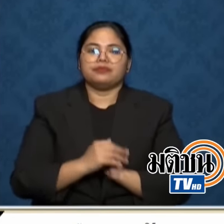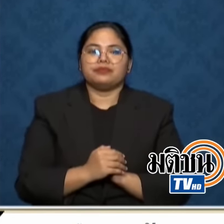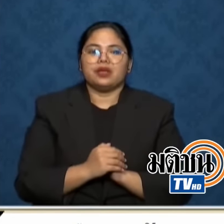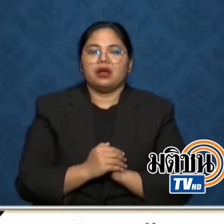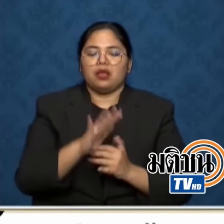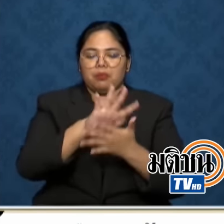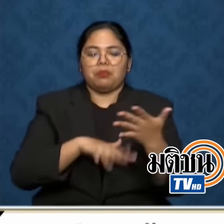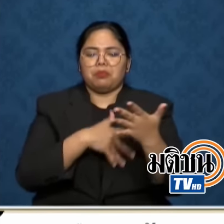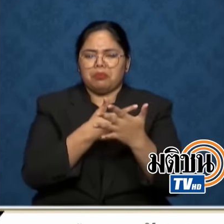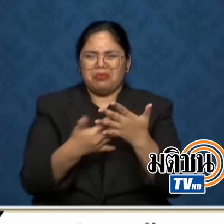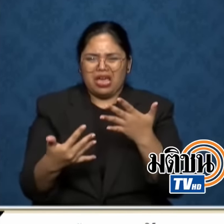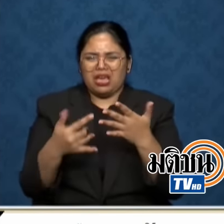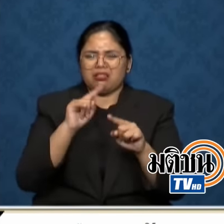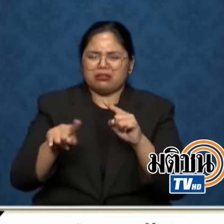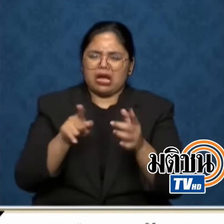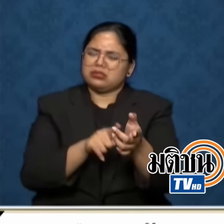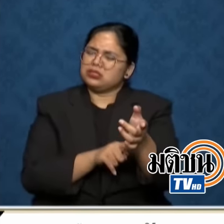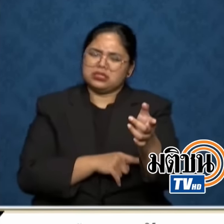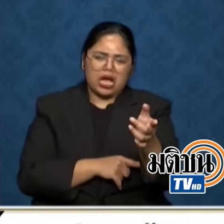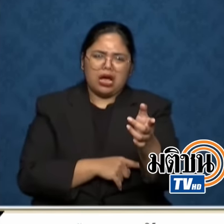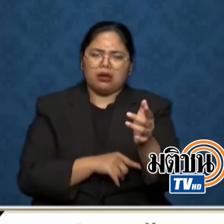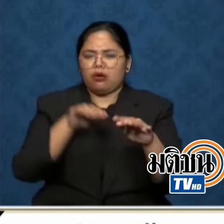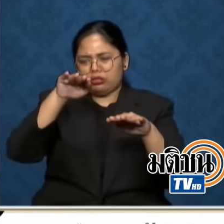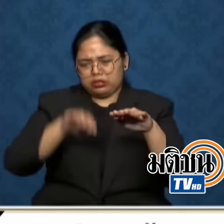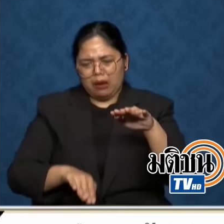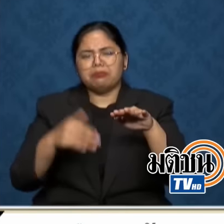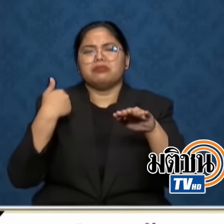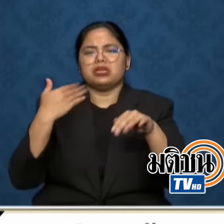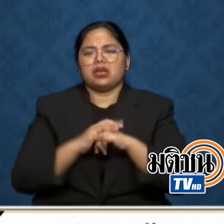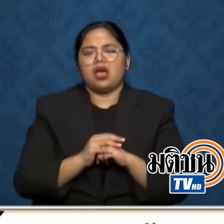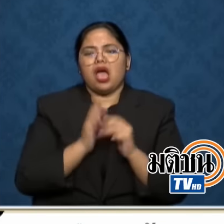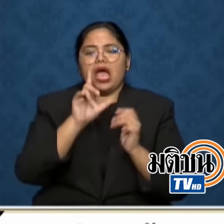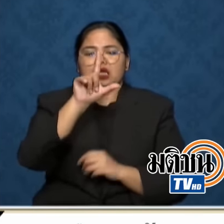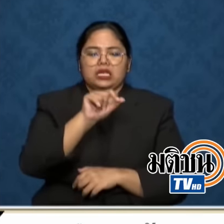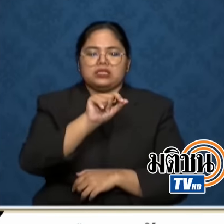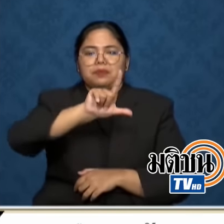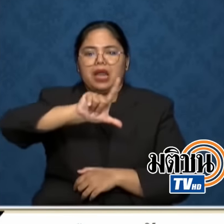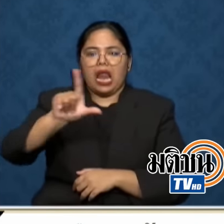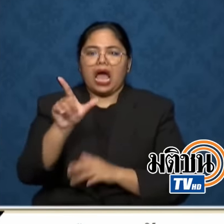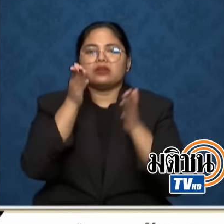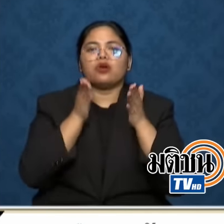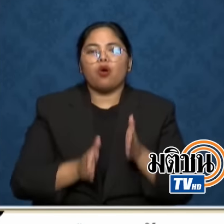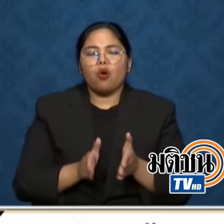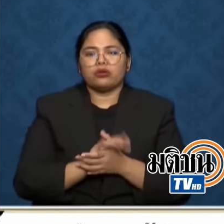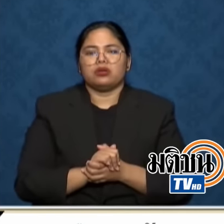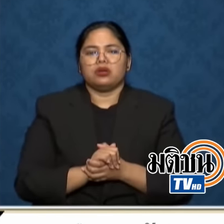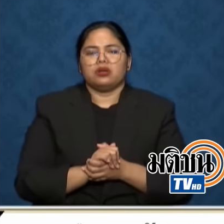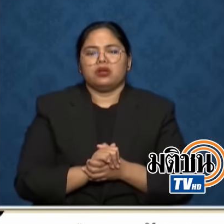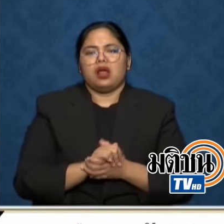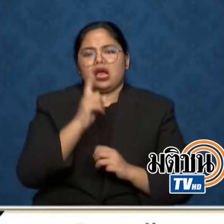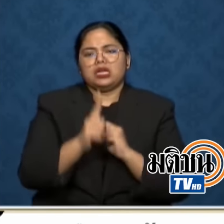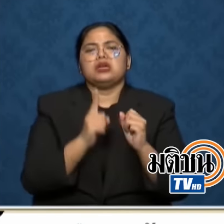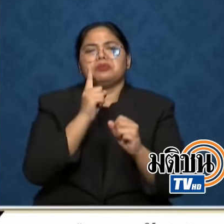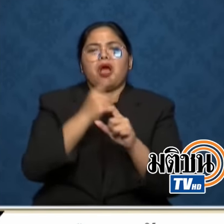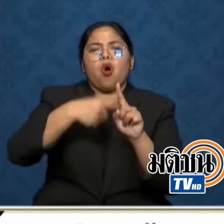ไว้ต่ำกว่าเป้าอย่างที่ผมเรียนครับ20ล้านคนคือปีแรกเนี่ย6เดือนแล้วครับยังได้ศูนย์อยู่